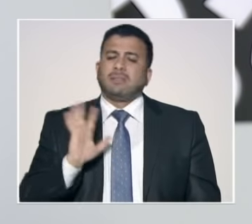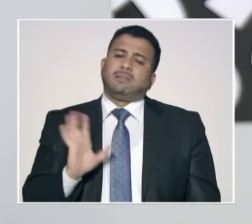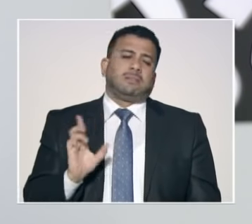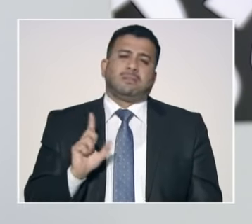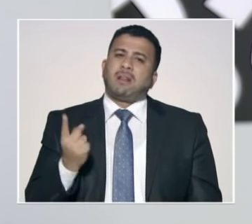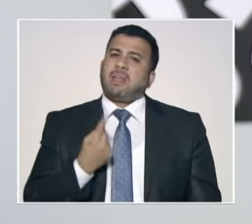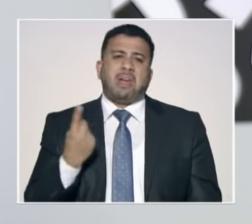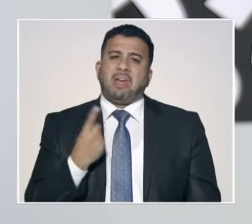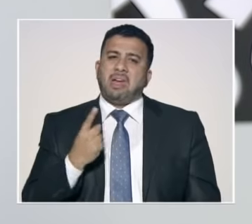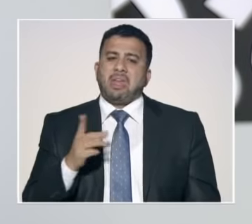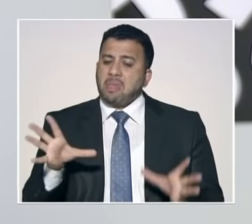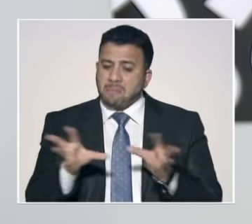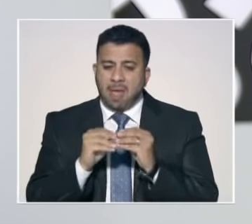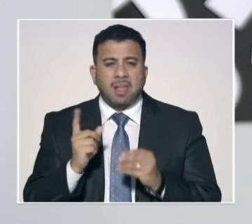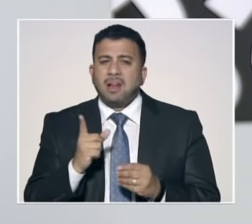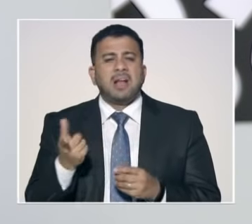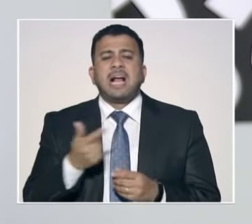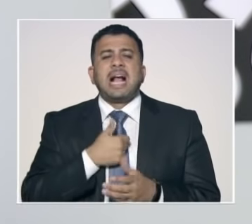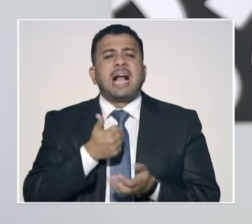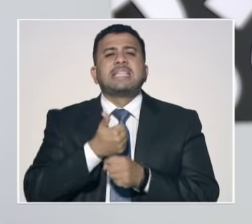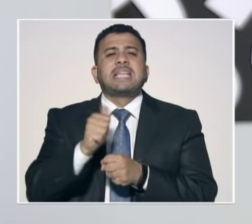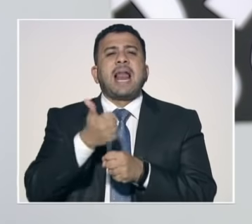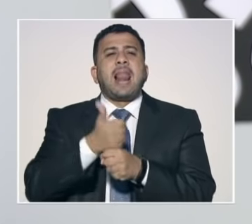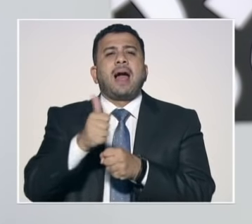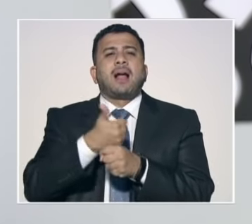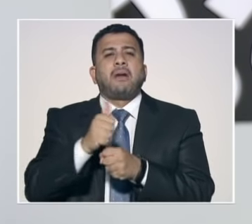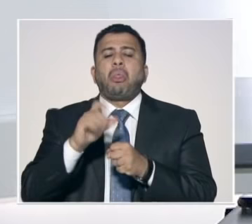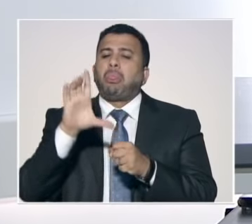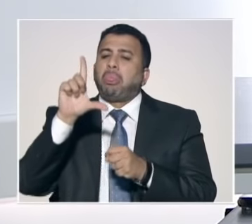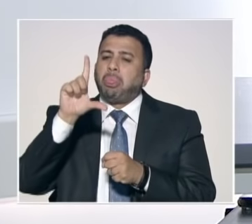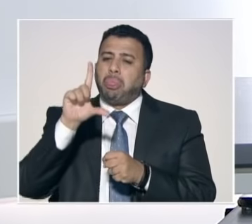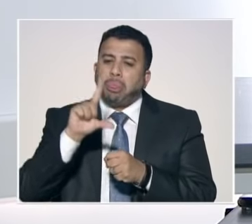من الأمور الاستهلاكية. بارك الله فيك.